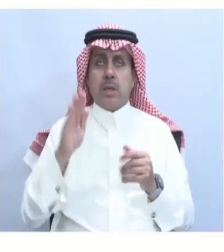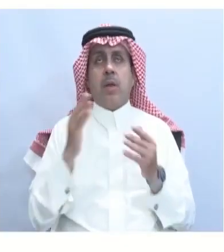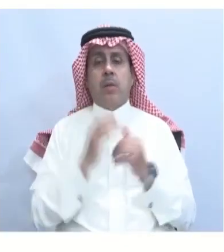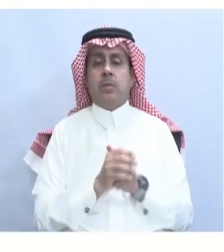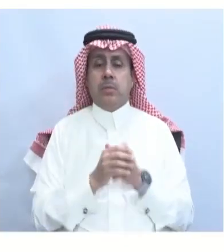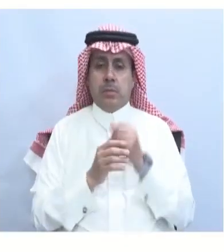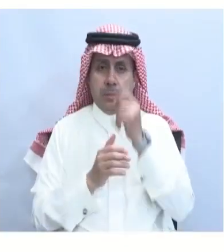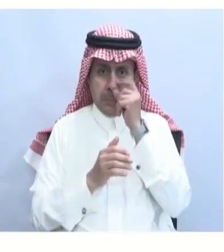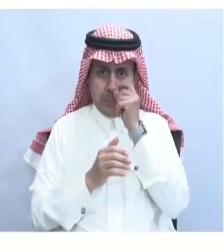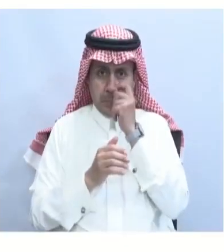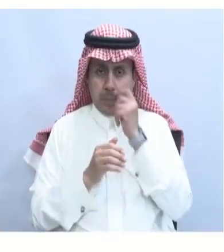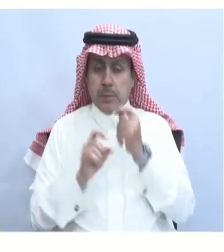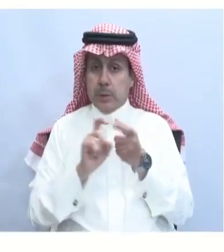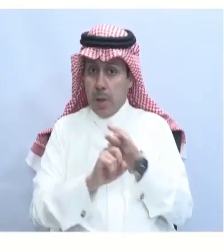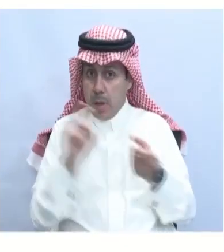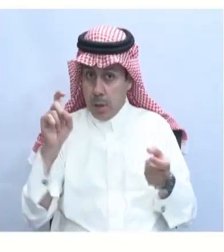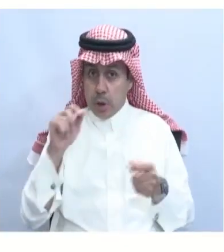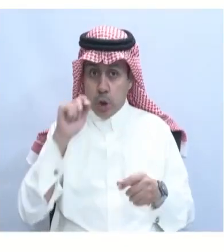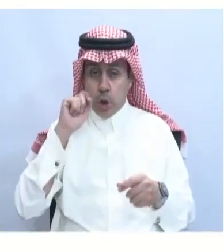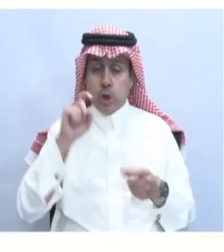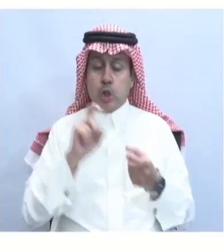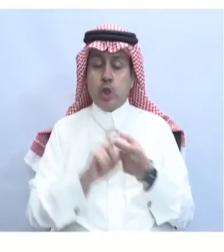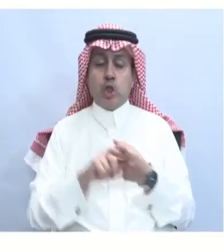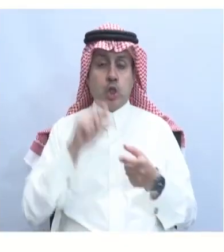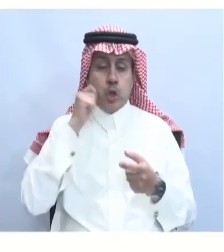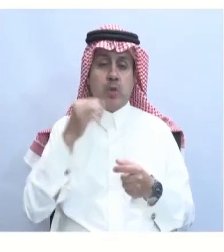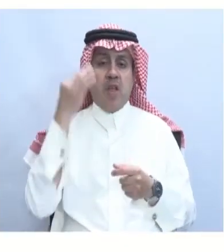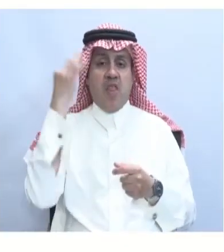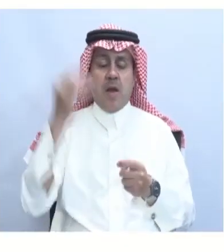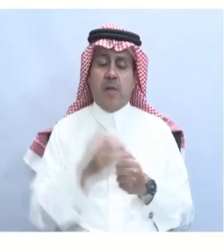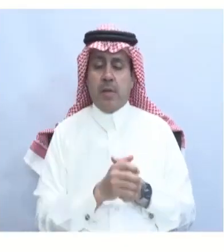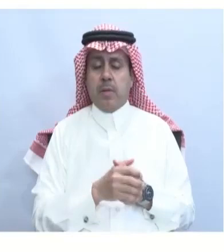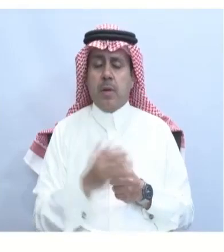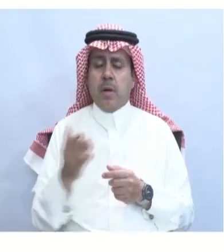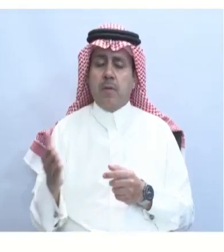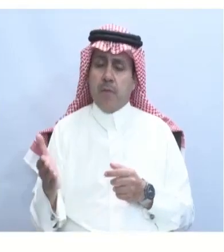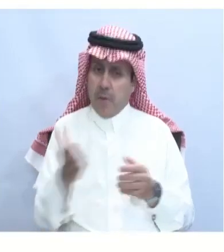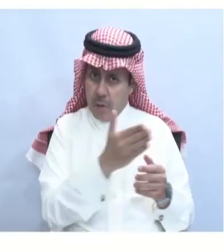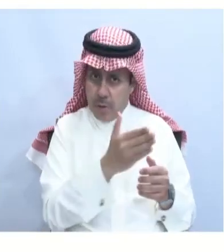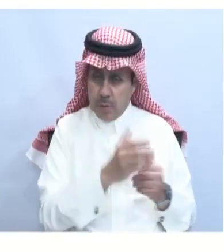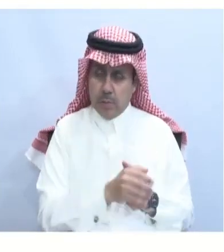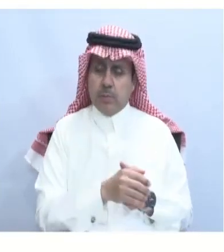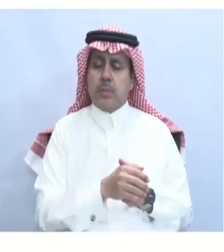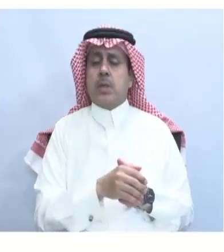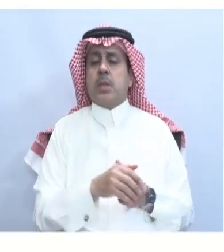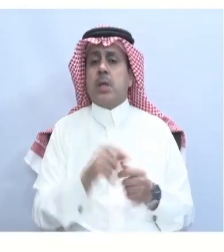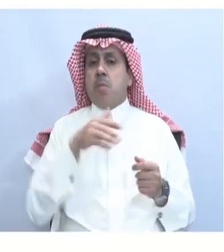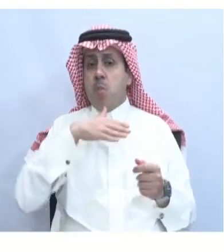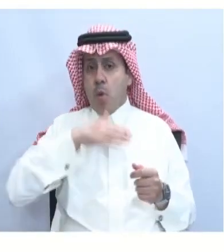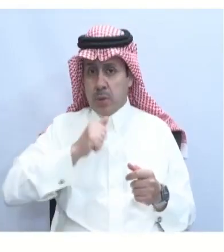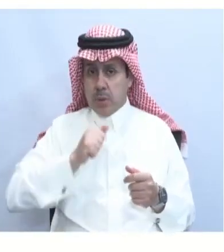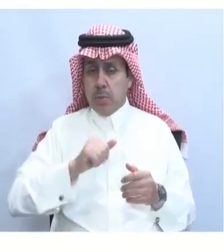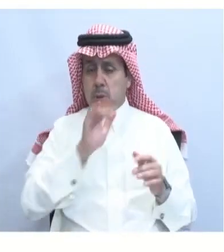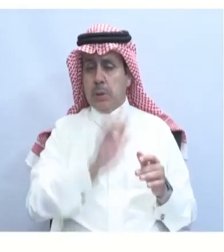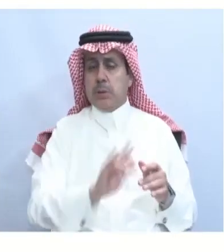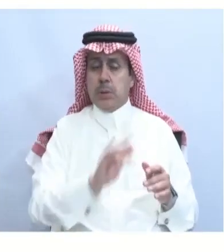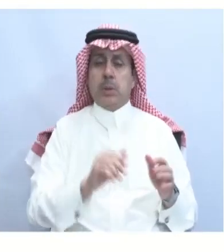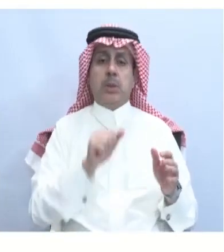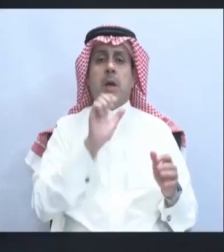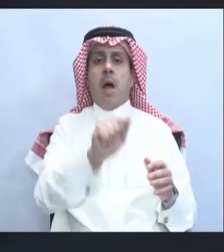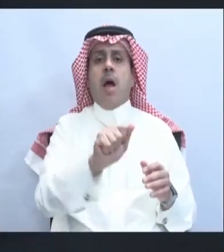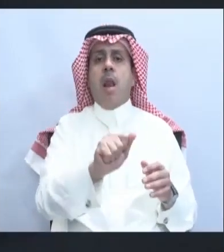طلقني زوجي ثلاثا فاذن لي رسول الله صلى الله عليه وسلم ان اعتد في اهلي اي عند اهلي